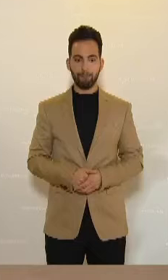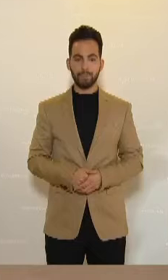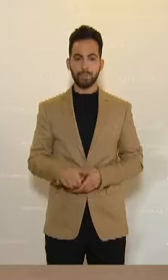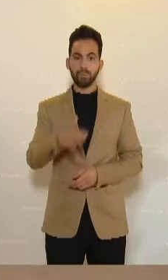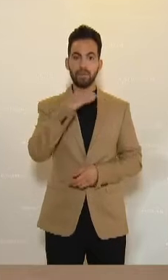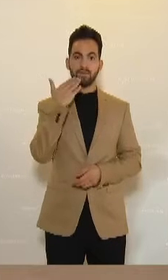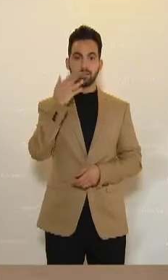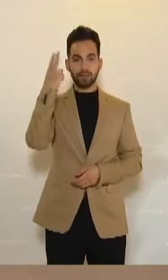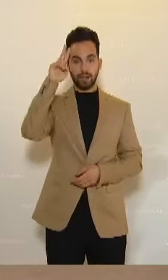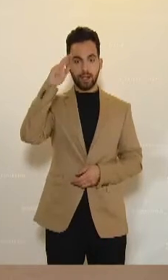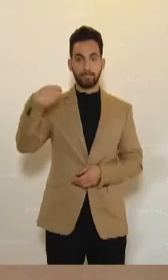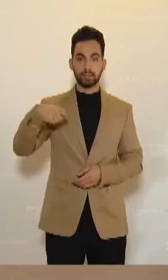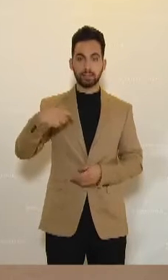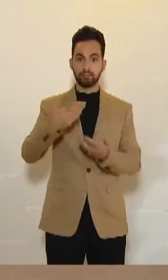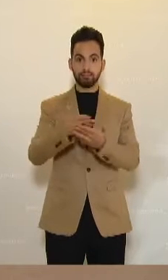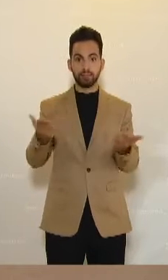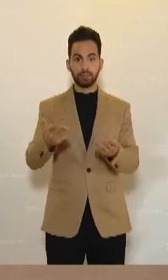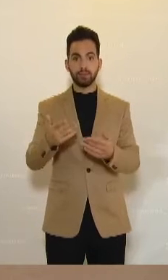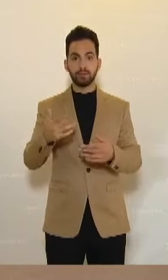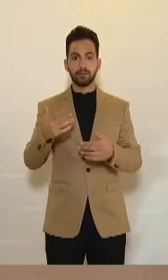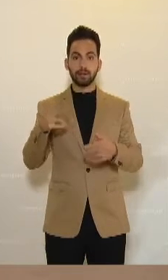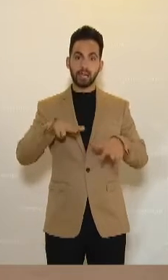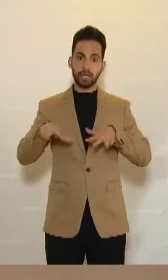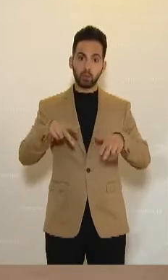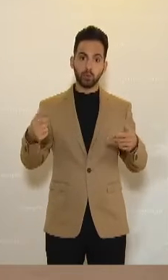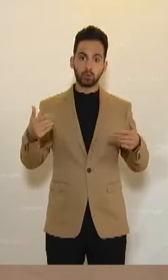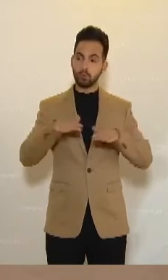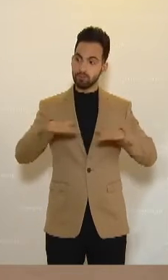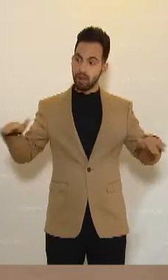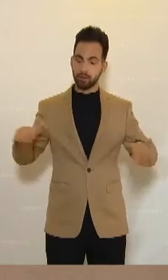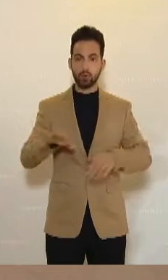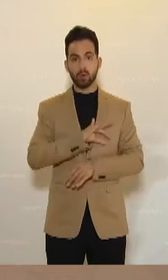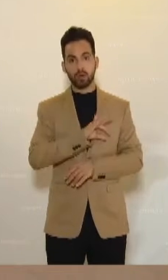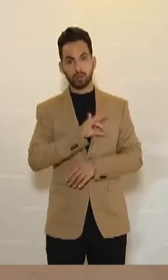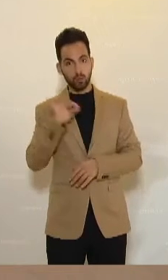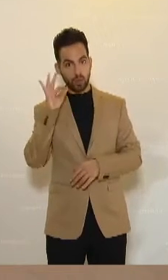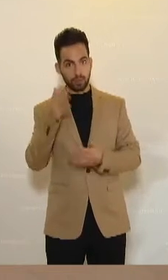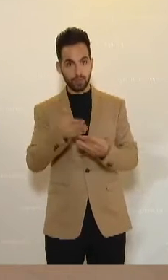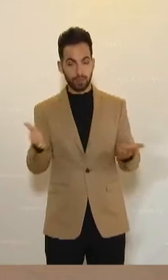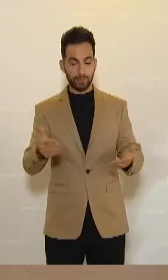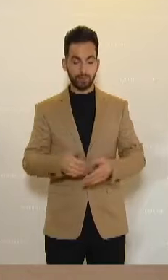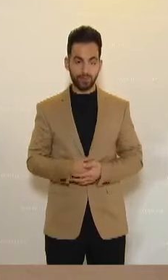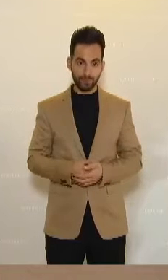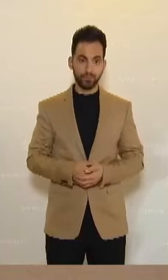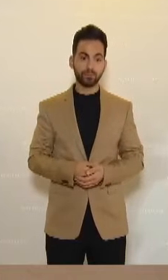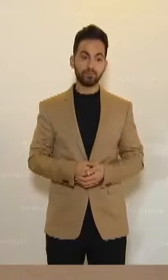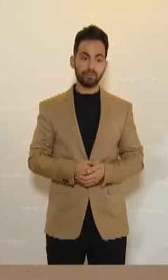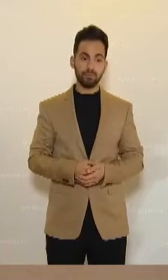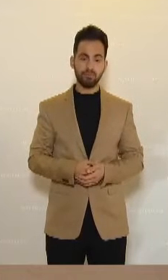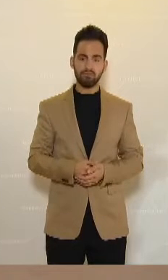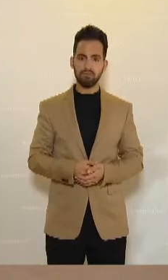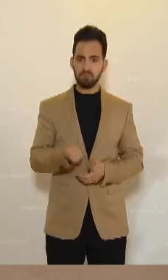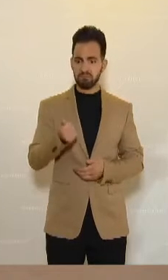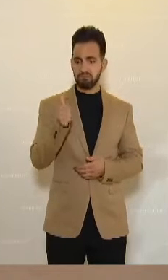Vielen Dank, Herr Präsident, geschätzte Damen und Herren auf der Regierungsbank, Kolleginnen und Kollegen, sehr geehrte Damen und Herren. Ich bin in den